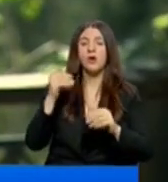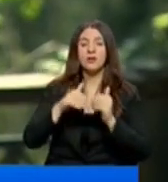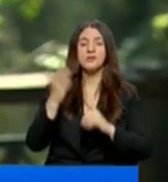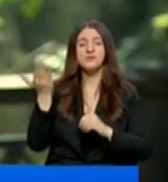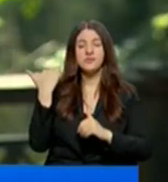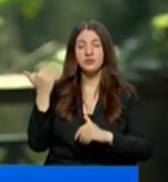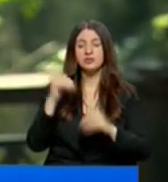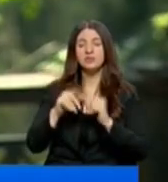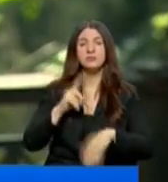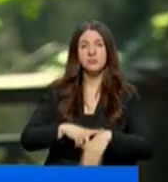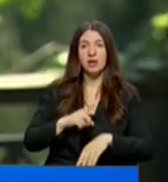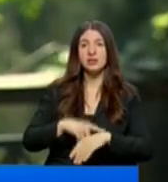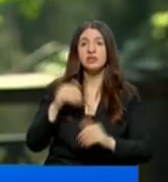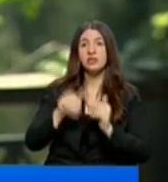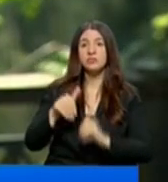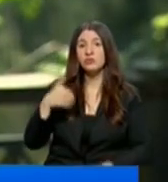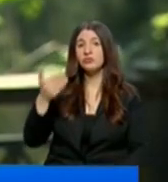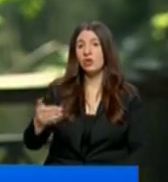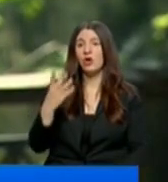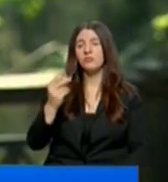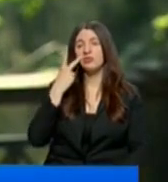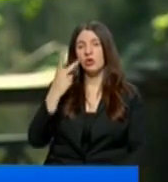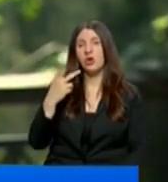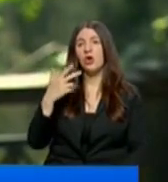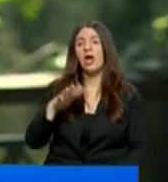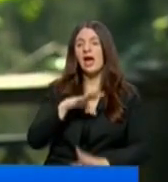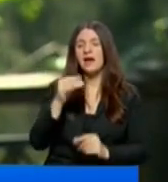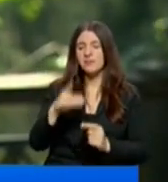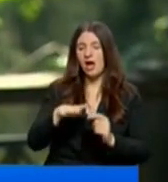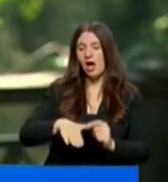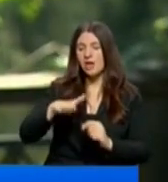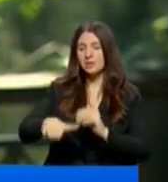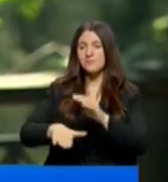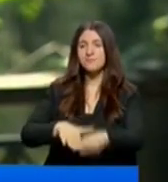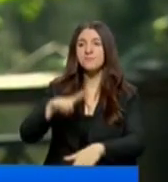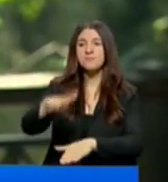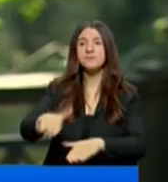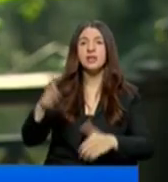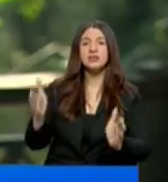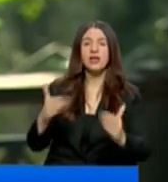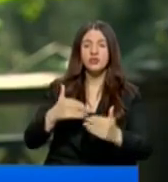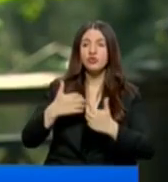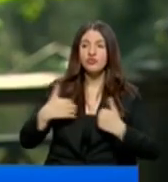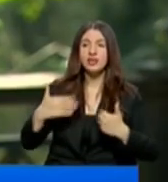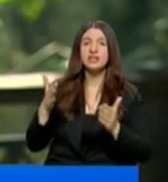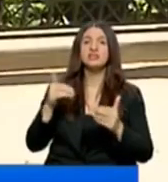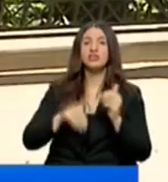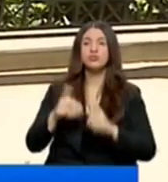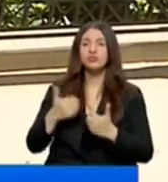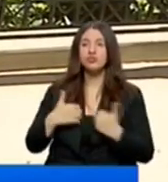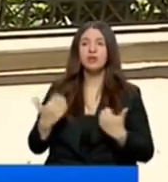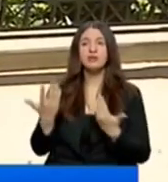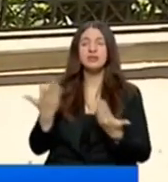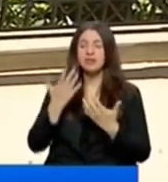öncesi, seçim sırası, seçimden sonra olmak üzere her bir aşamada sandık güvenliğini, seçim güvenliğini